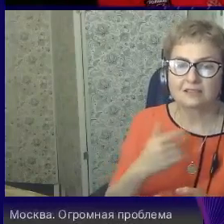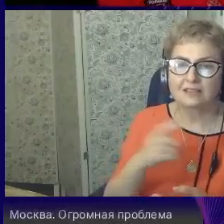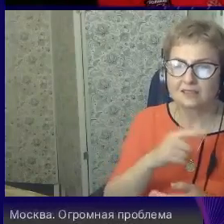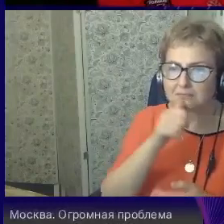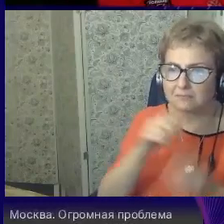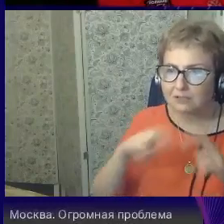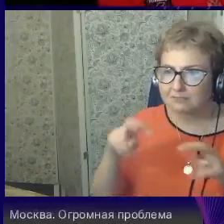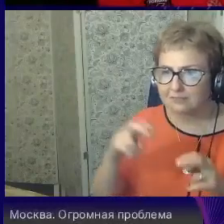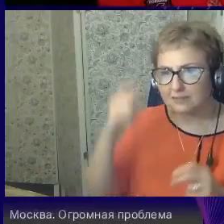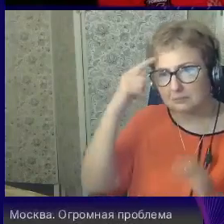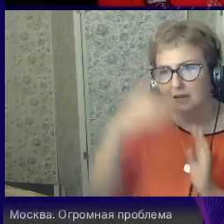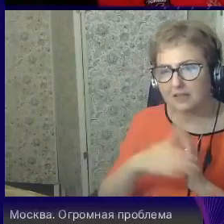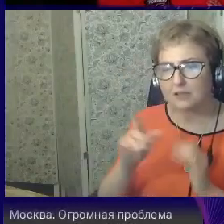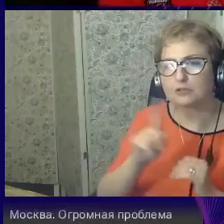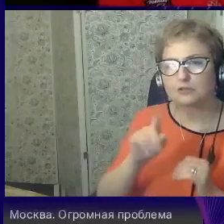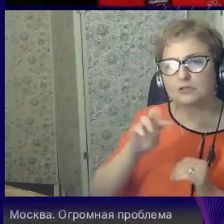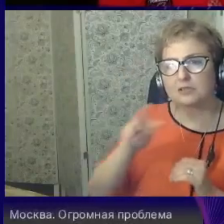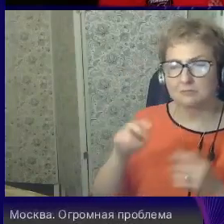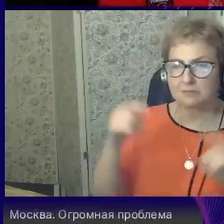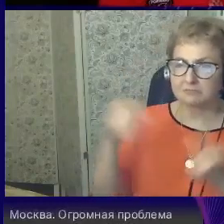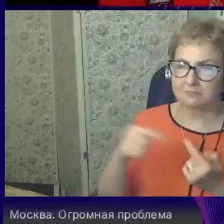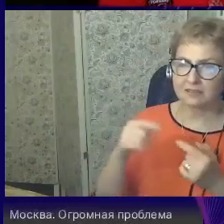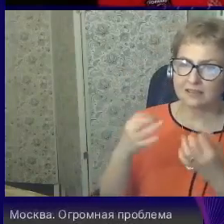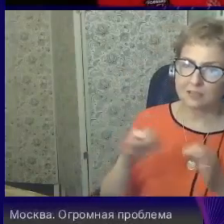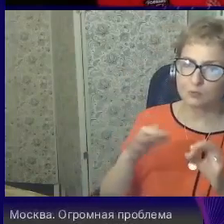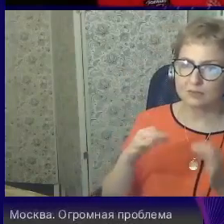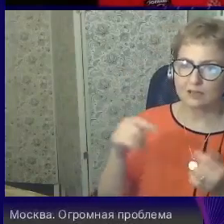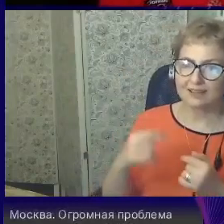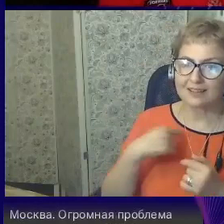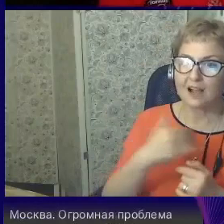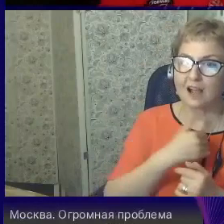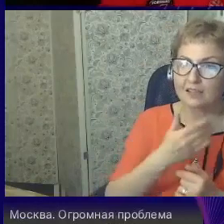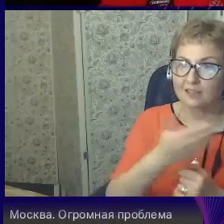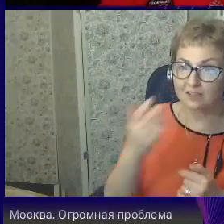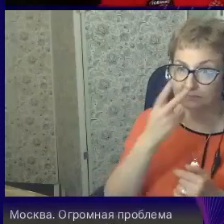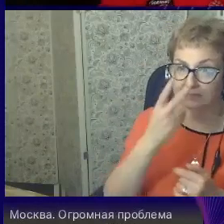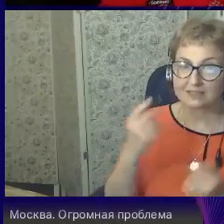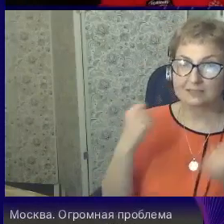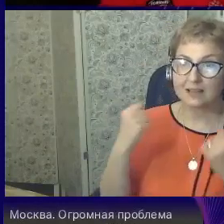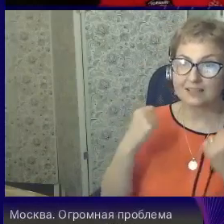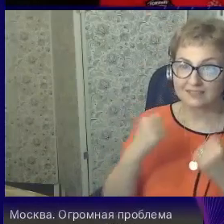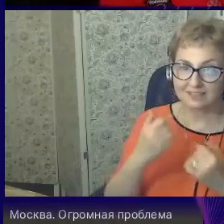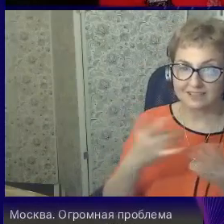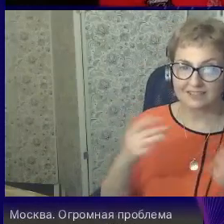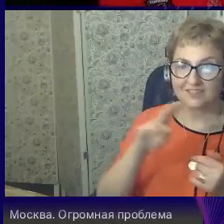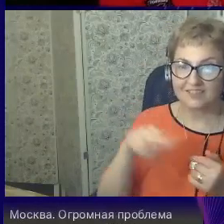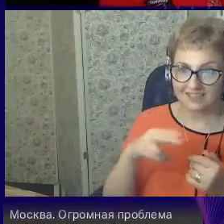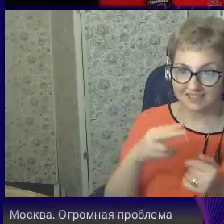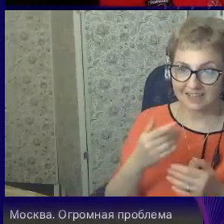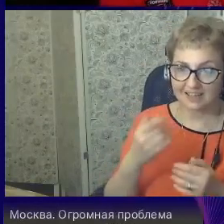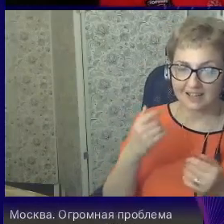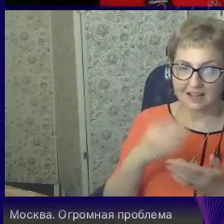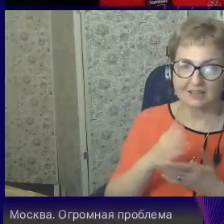и протестировать, и понять, что им будет доступно. И поэтому я бы тоже вас хотела познакомить с видами спортивного ориентирования. Это